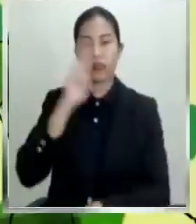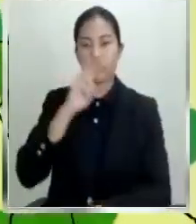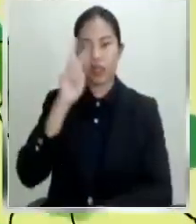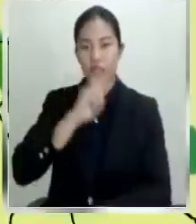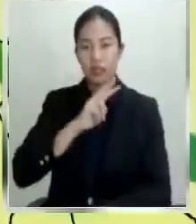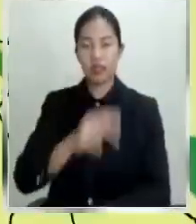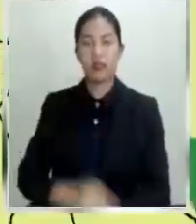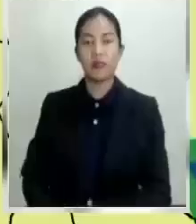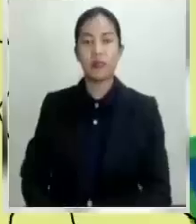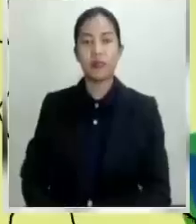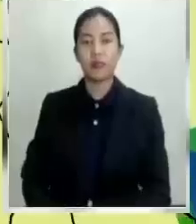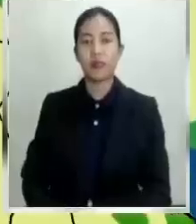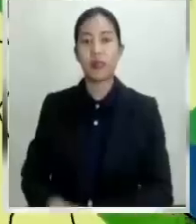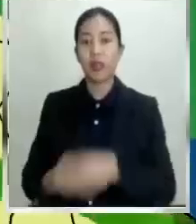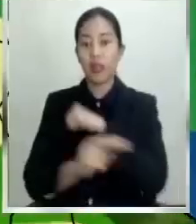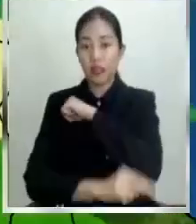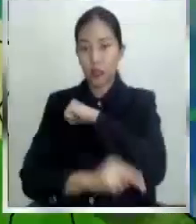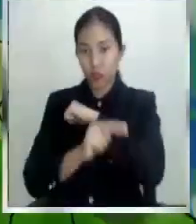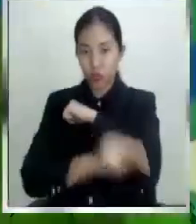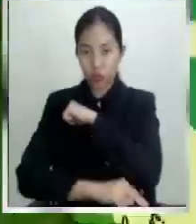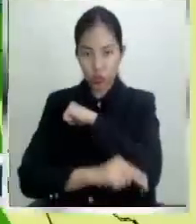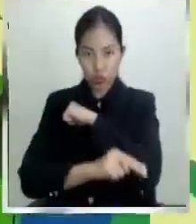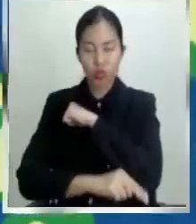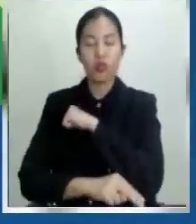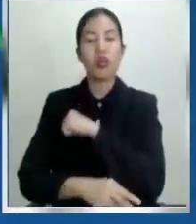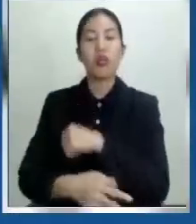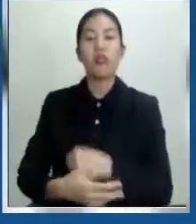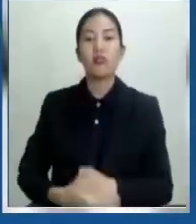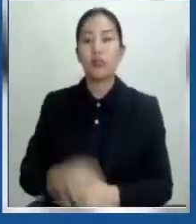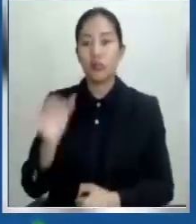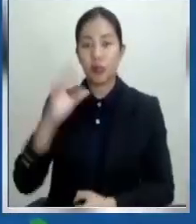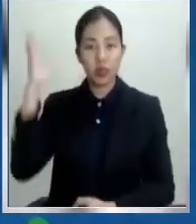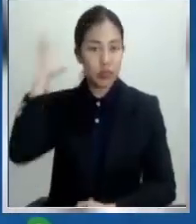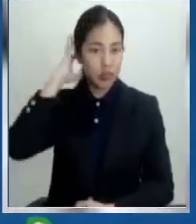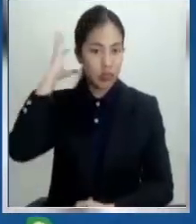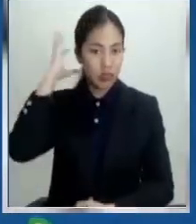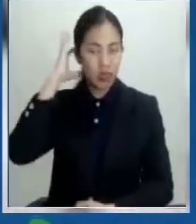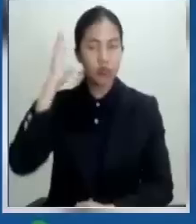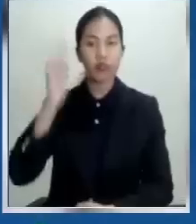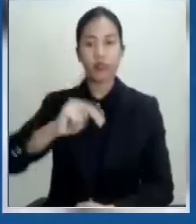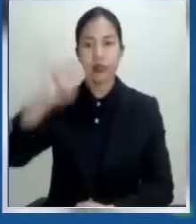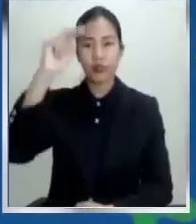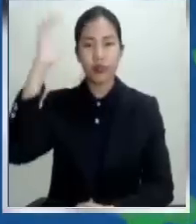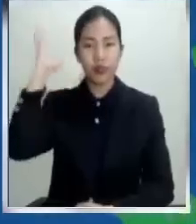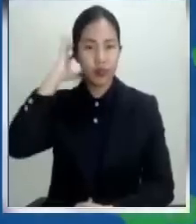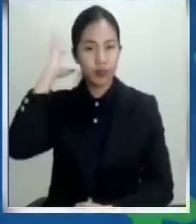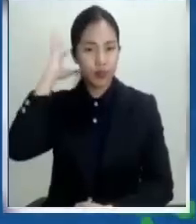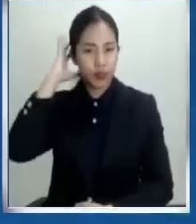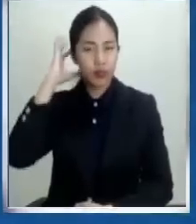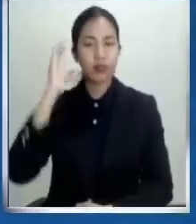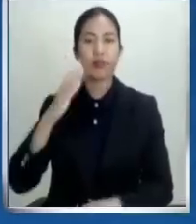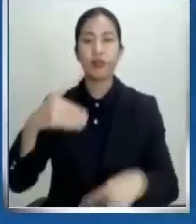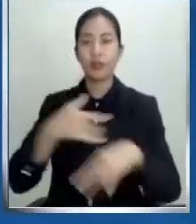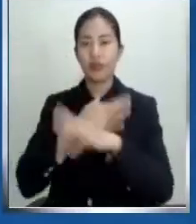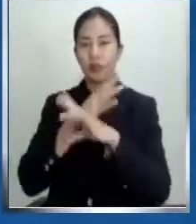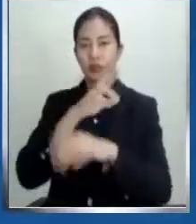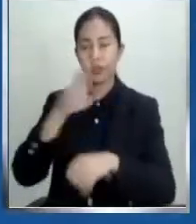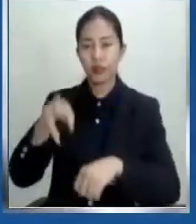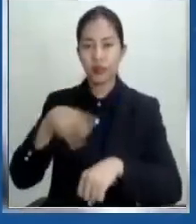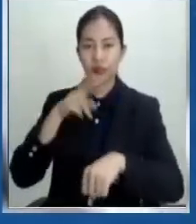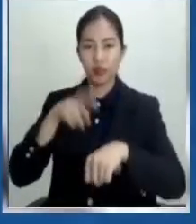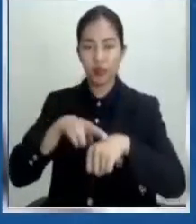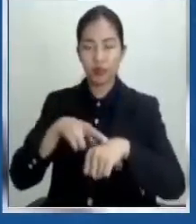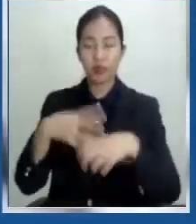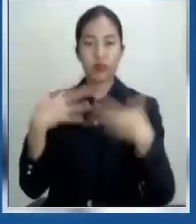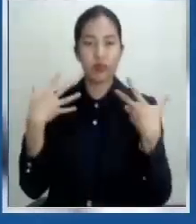Negros Provinces. Malaking bahagi ng Mindanao rin ang uulanin gaya ng Northern Mindanao, Soksarjan at Davao Region. Heavy to intense rains ang